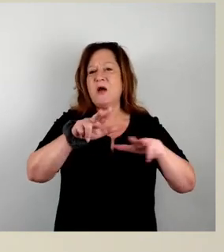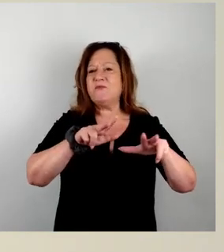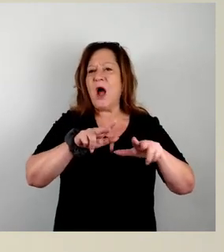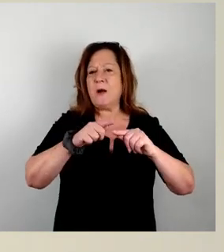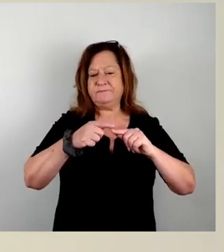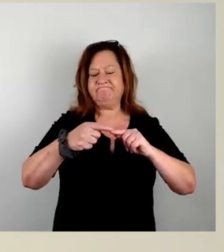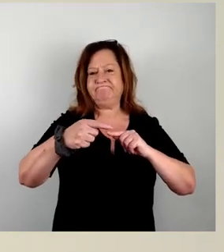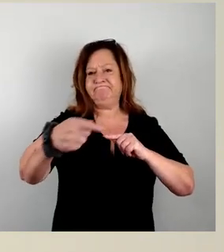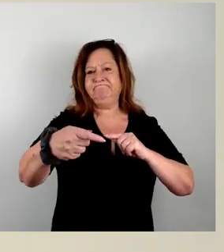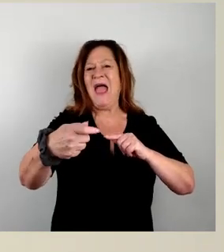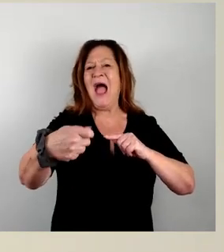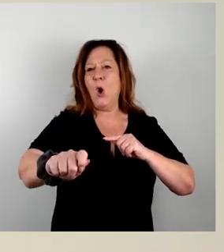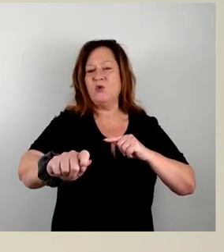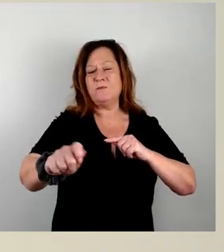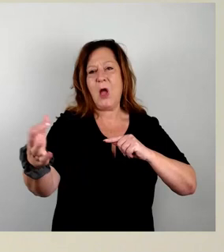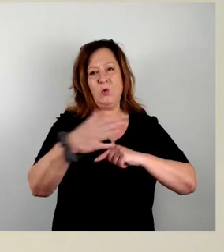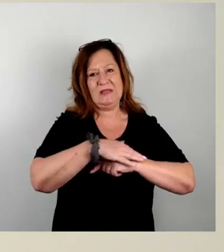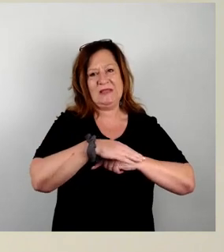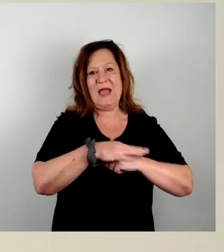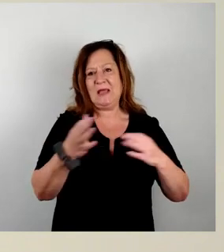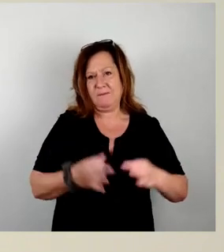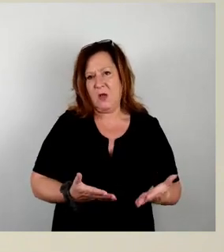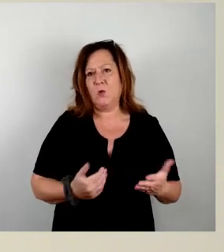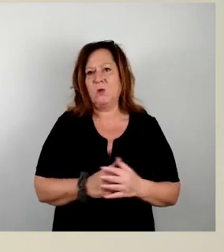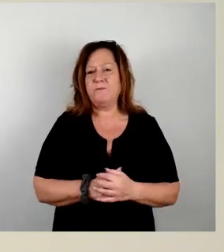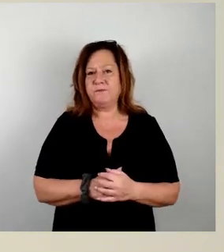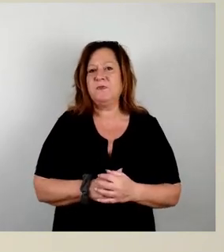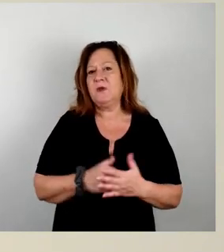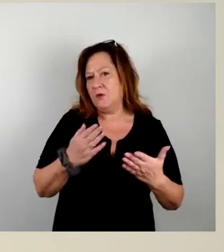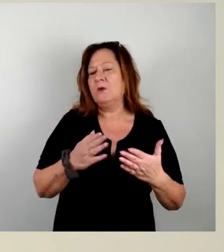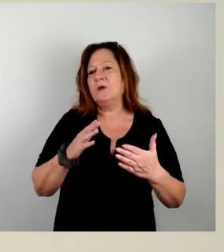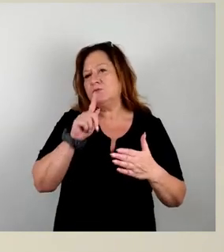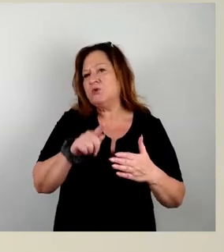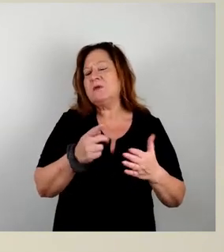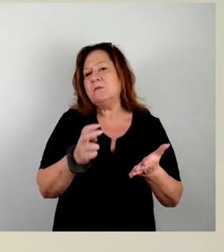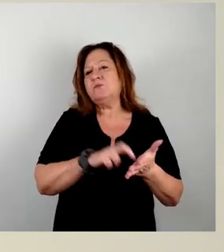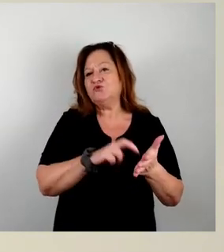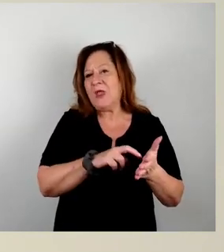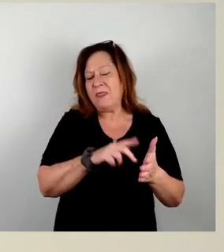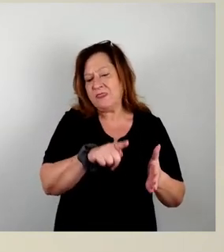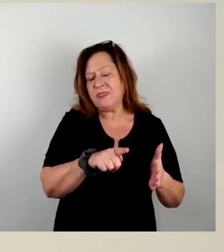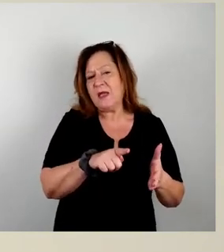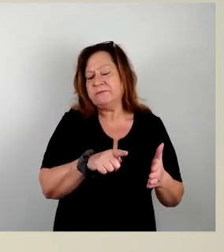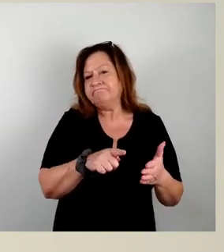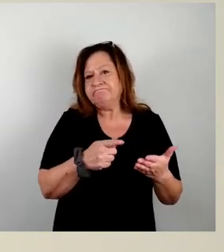wenn es aktuelle Verkehrsgefährdungen gibt, dann müssen die im Bestand angegangen werden.